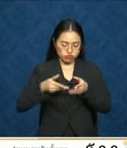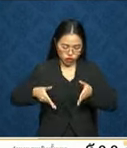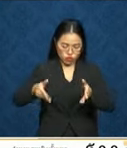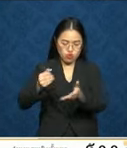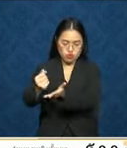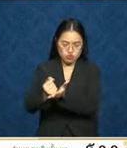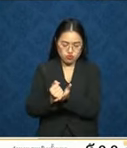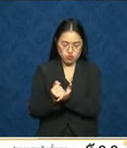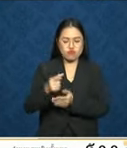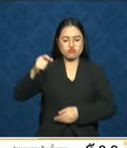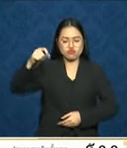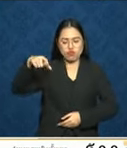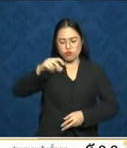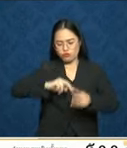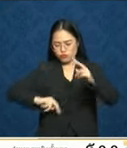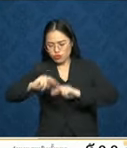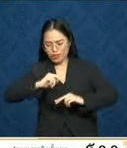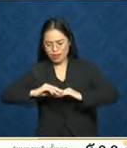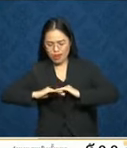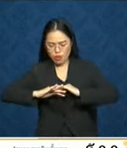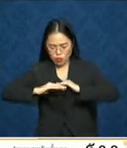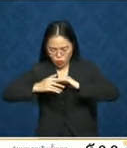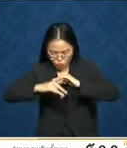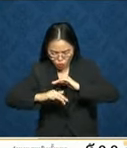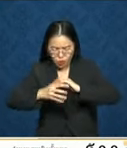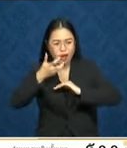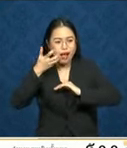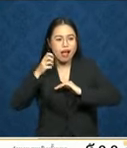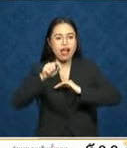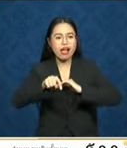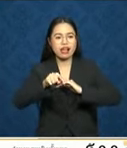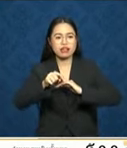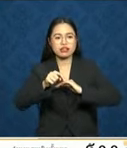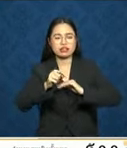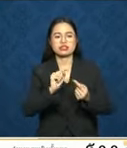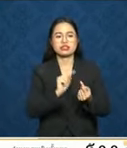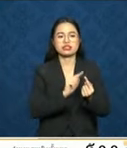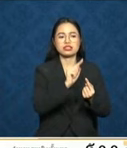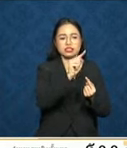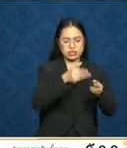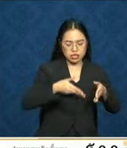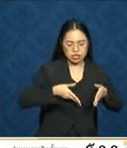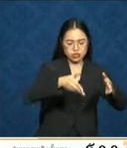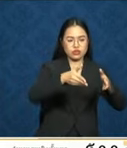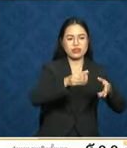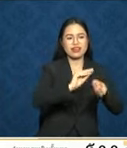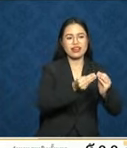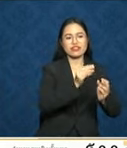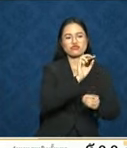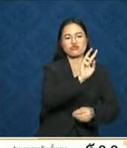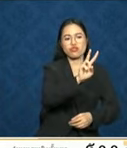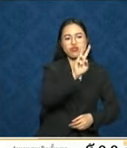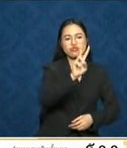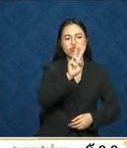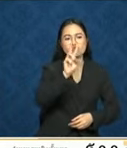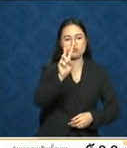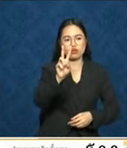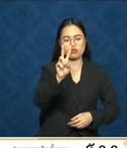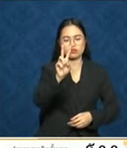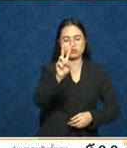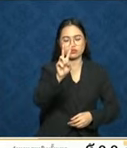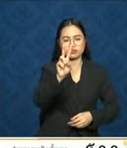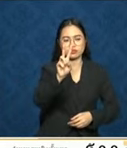แซมหรือบูรณะผิวจราจรที่เสียหายทั้งหมด4เส้นค่ะ1ค่ะคือถนนทางหลวงหมายเลข222อำเภอโขงเ